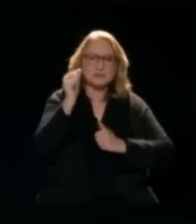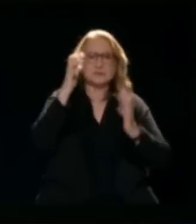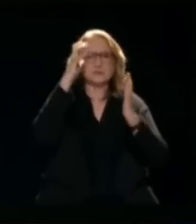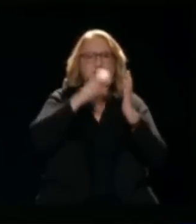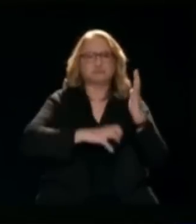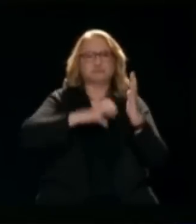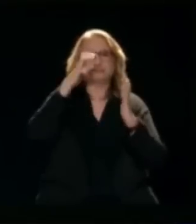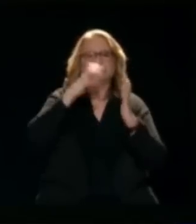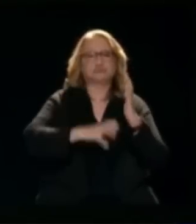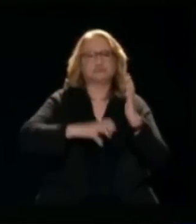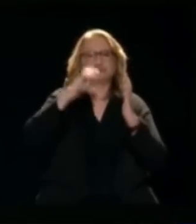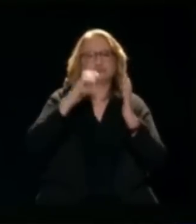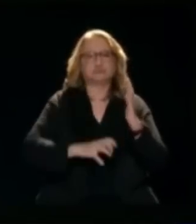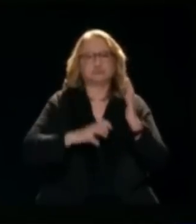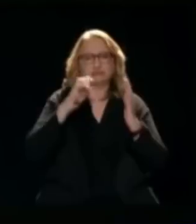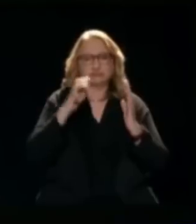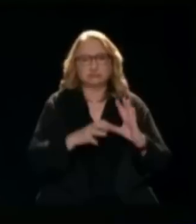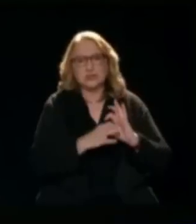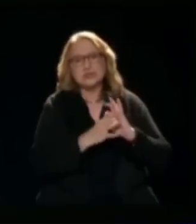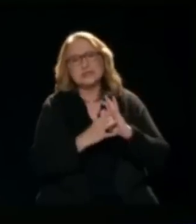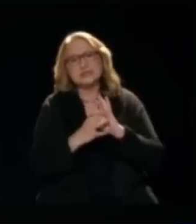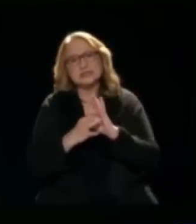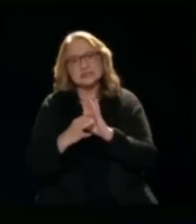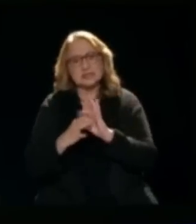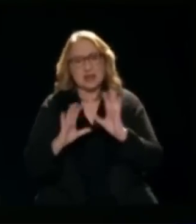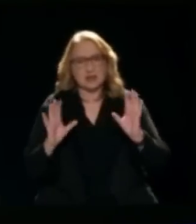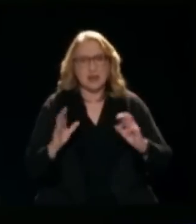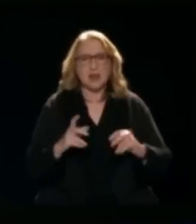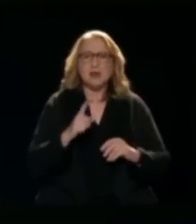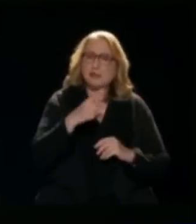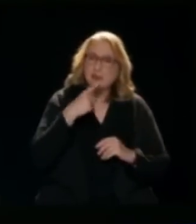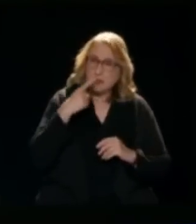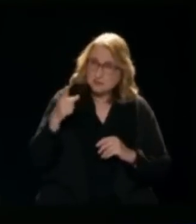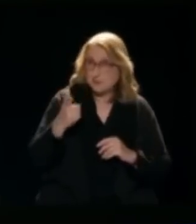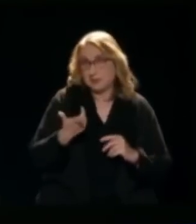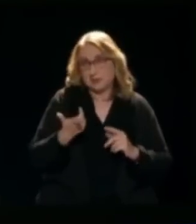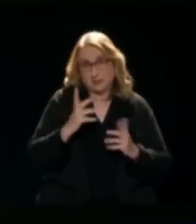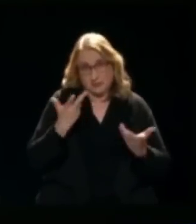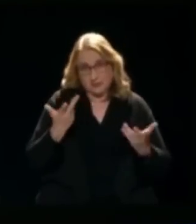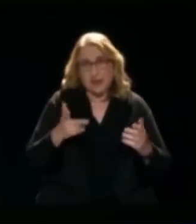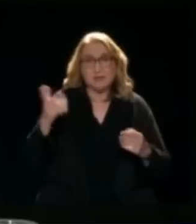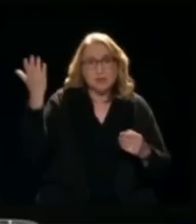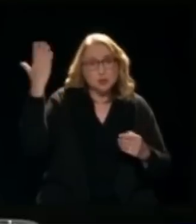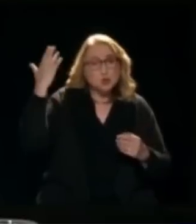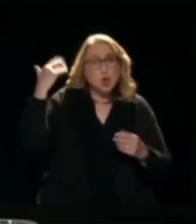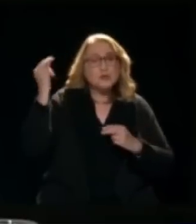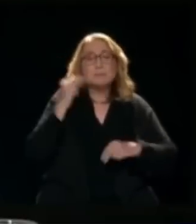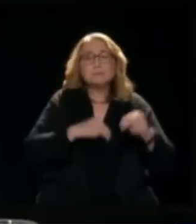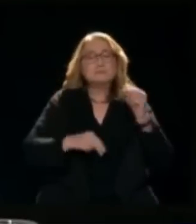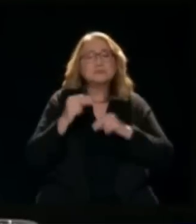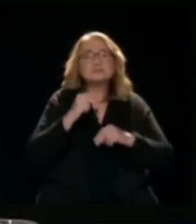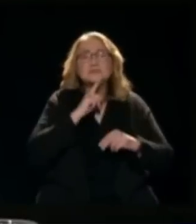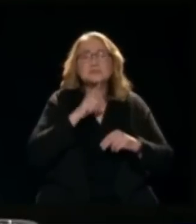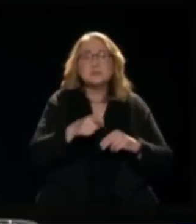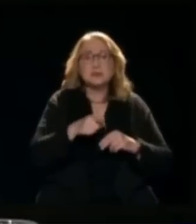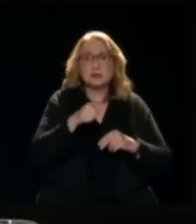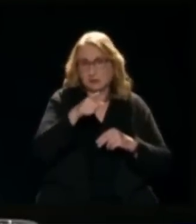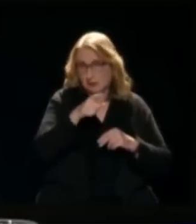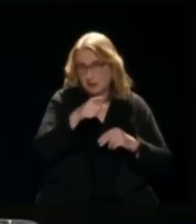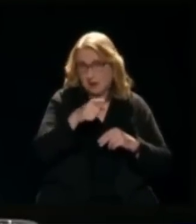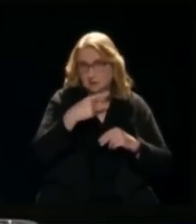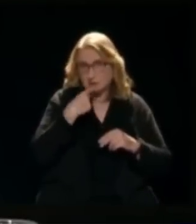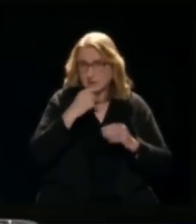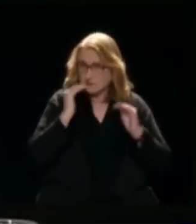προγράμματα στήριξης και νέες συμβάσεις, αλλά ό,τι είχαμε ψηφίσει εκείνα τα χρόνια στη Μεγάλη Πλειονότητα ισχύουν ακόμα. Επίσης υπάρχουν και